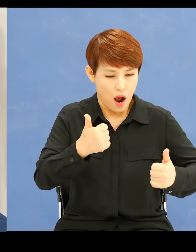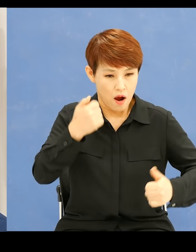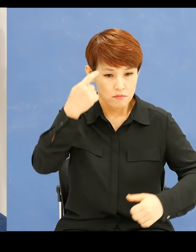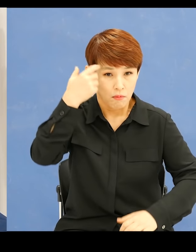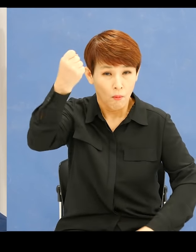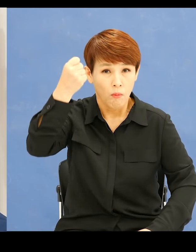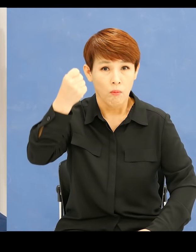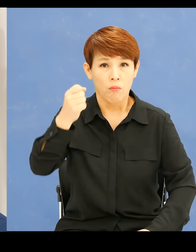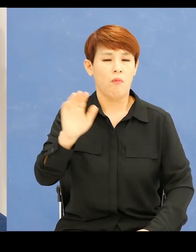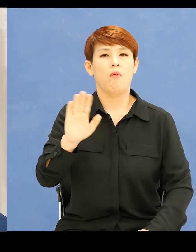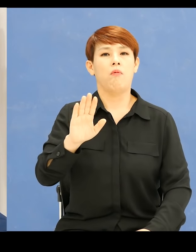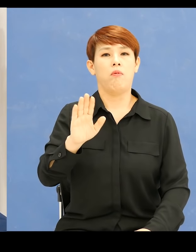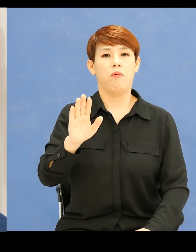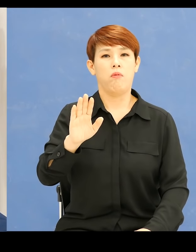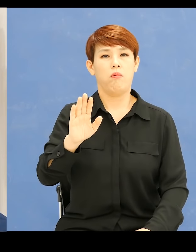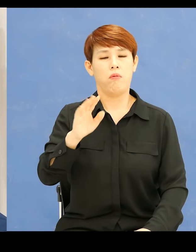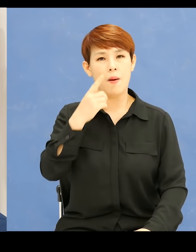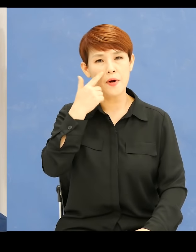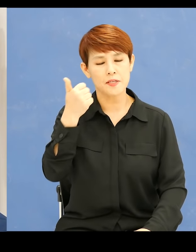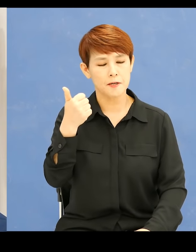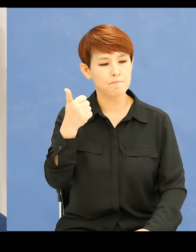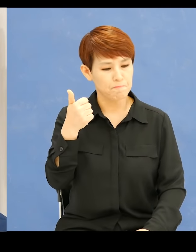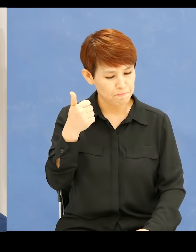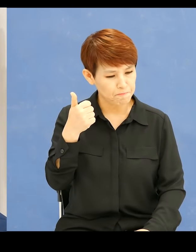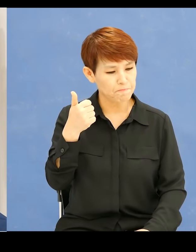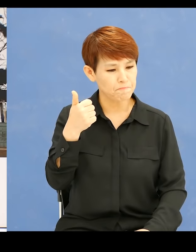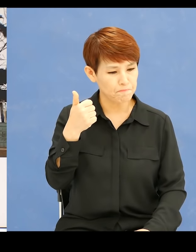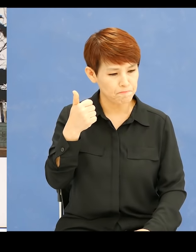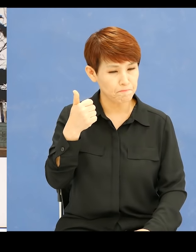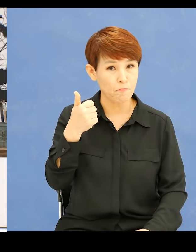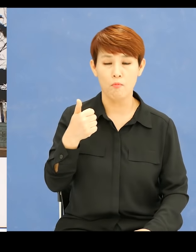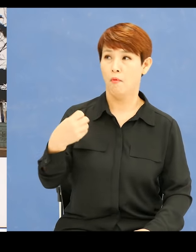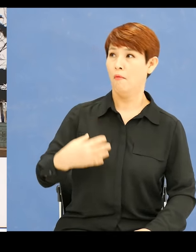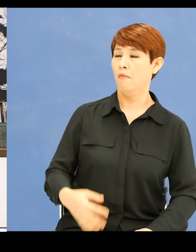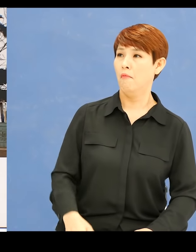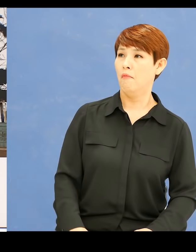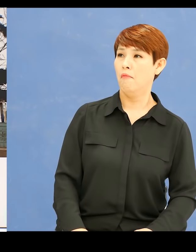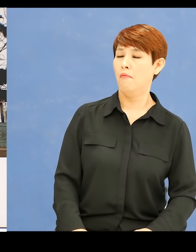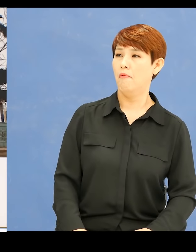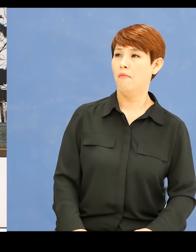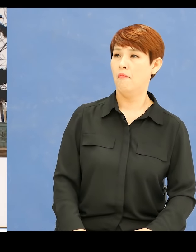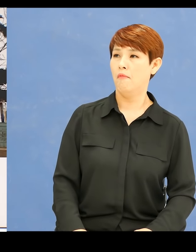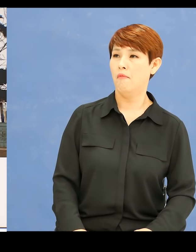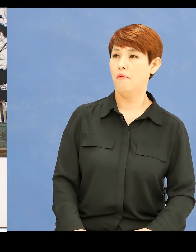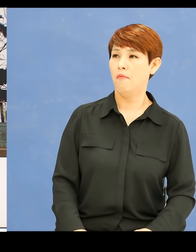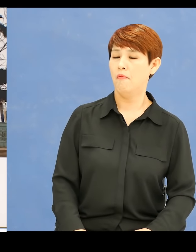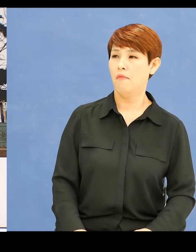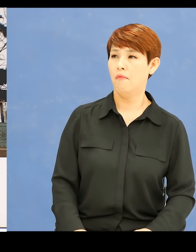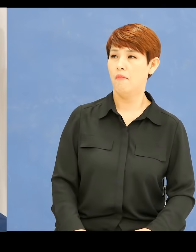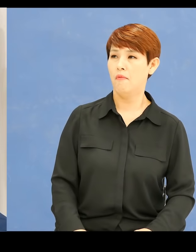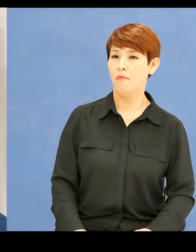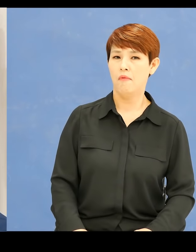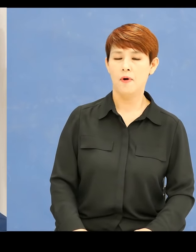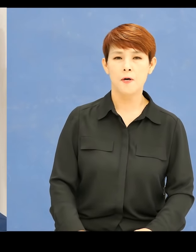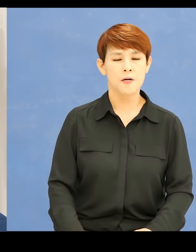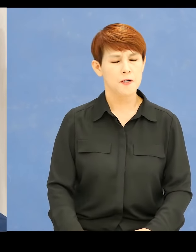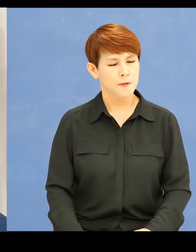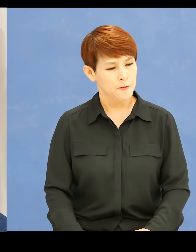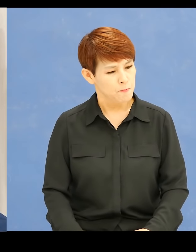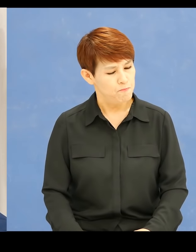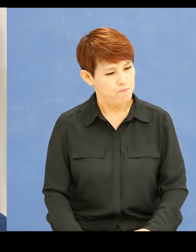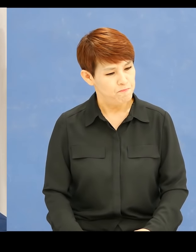불같이 화내실 줄 알았는데 아버지가 굉장히 진지하게 들으시더라고요. 그건 되게 의외의 반응인데요, 그죠? 진지하게 들으시면서